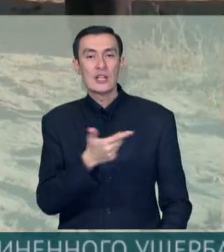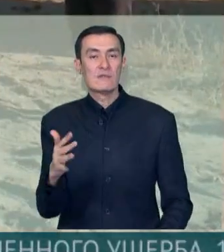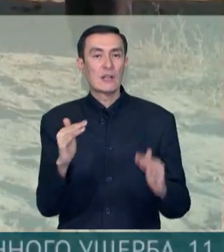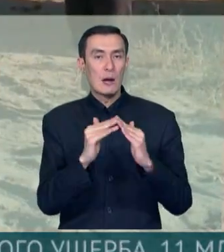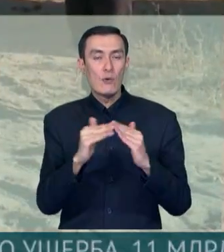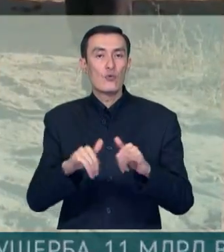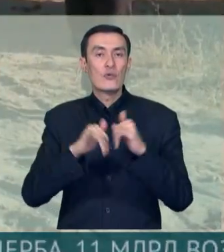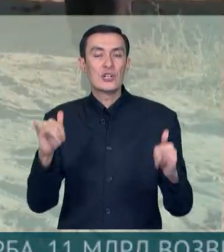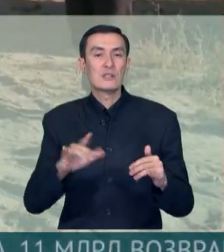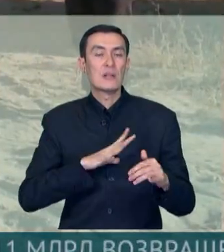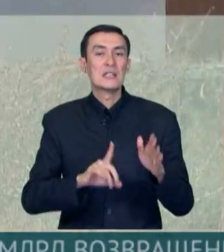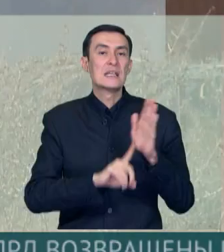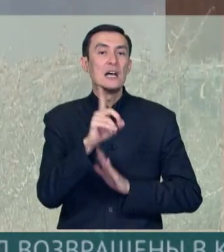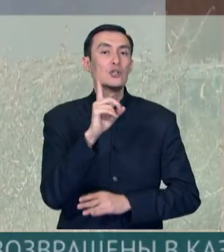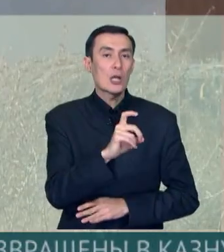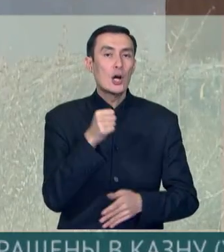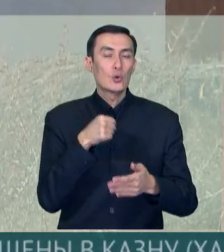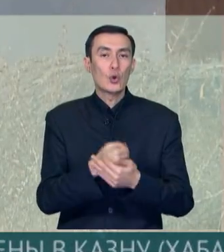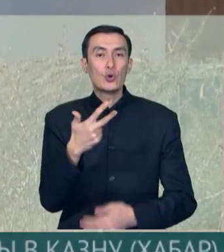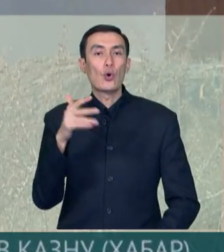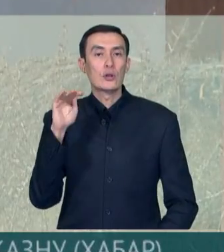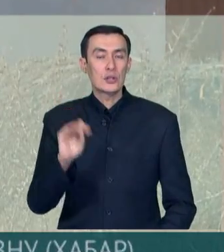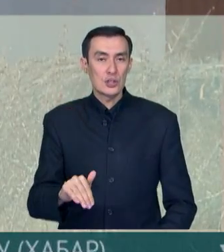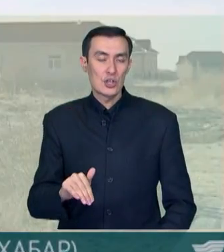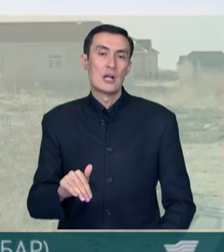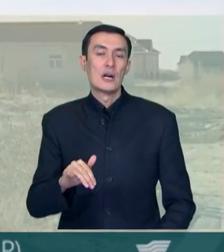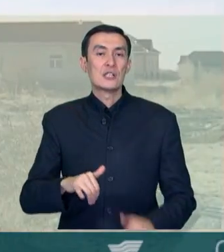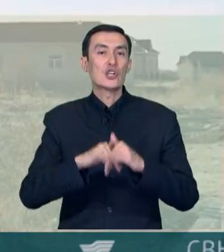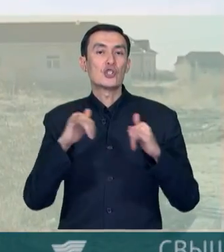домов здесь увеличилось от 100 до 3 тысяч. С